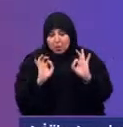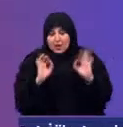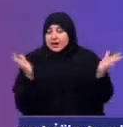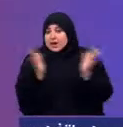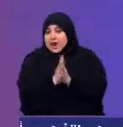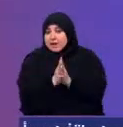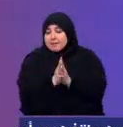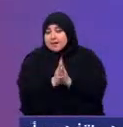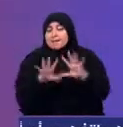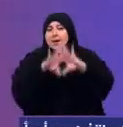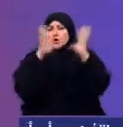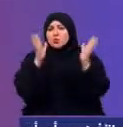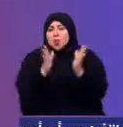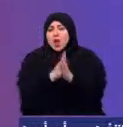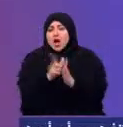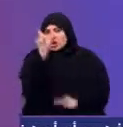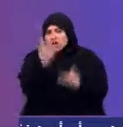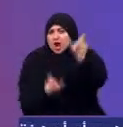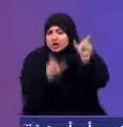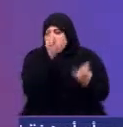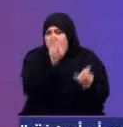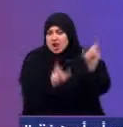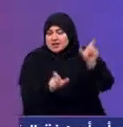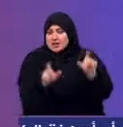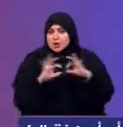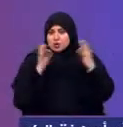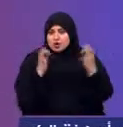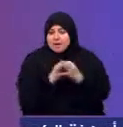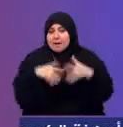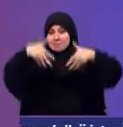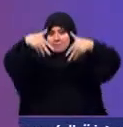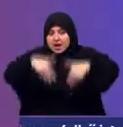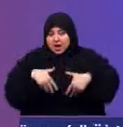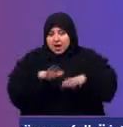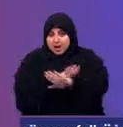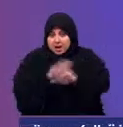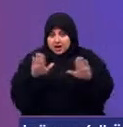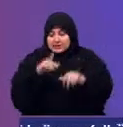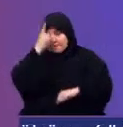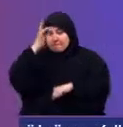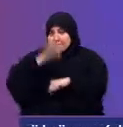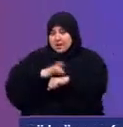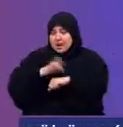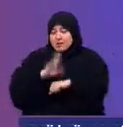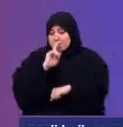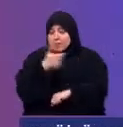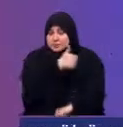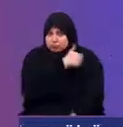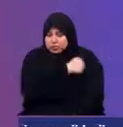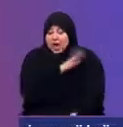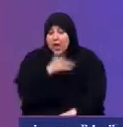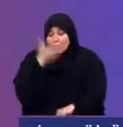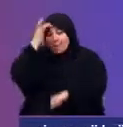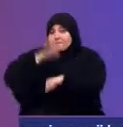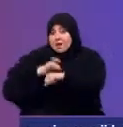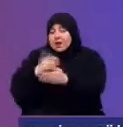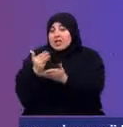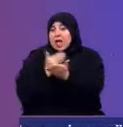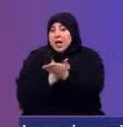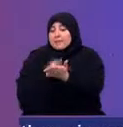التي تتحقق عندما يكتسب مجموعة سكانية من المناعة من ذلك المرض إما عن طريق اللقاح أو الإصابة السابقة